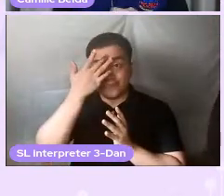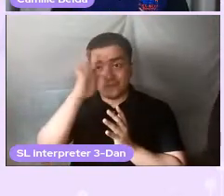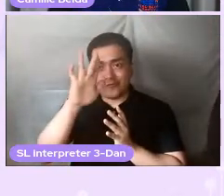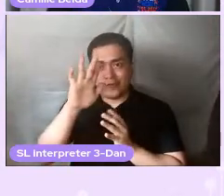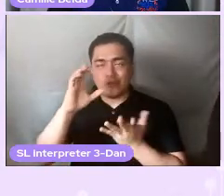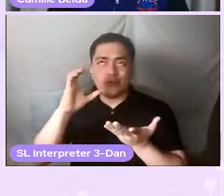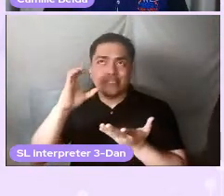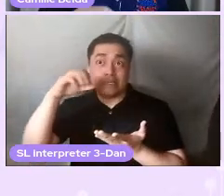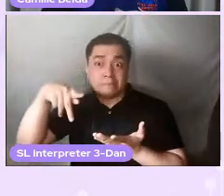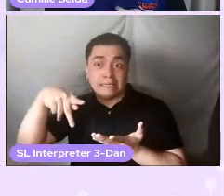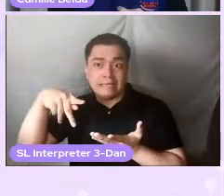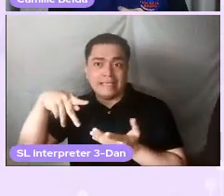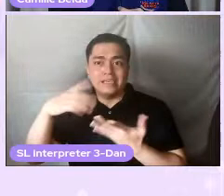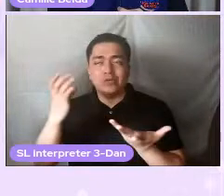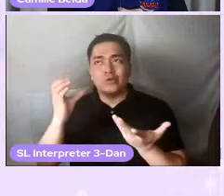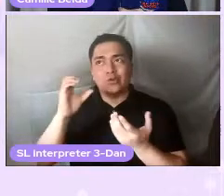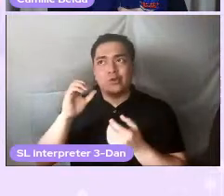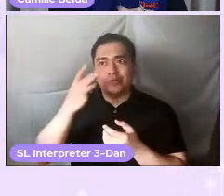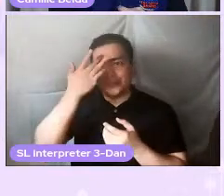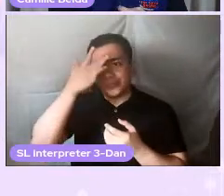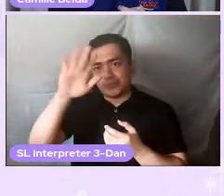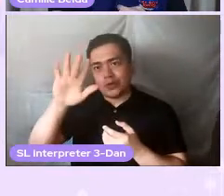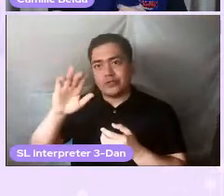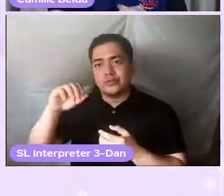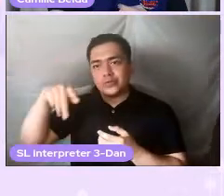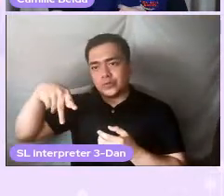smartphone. All right.